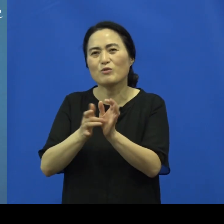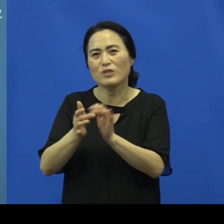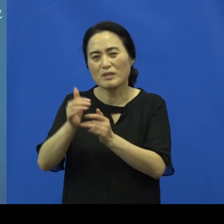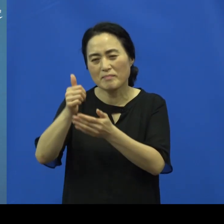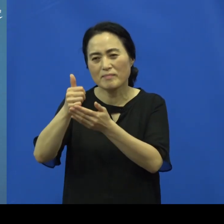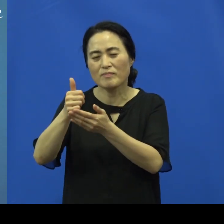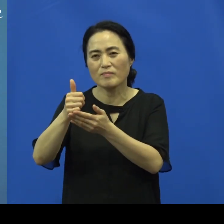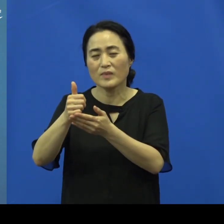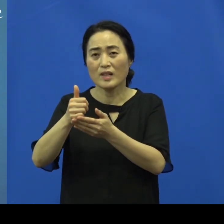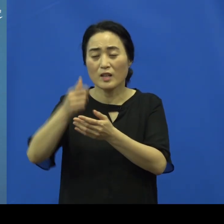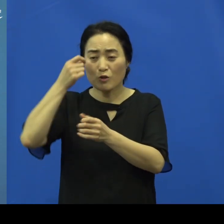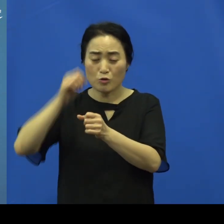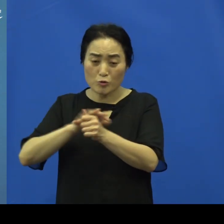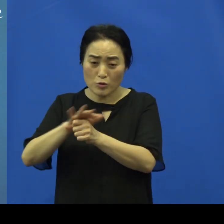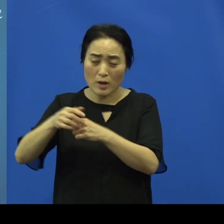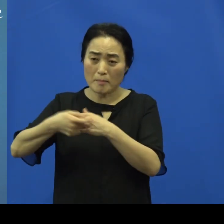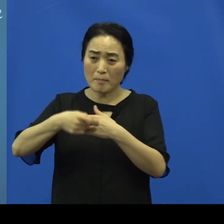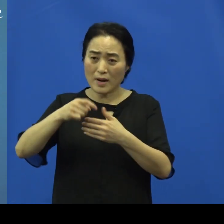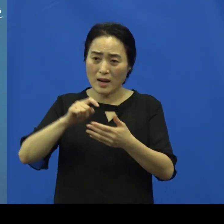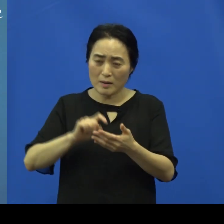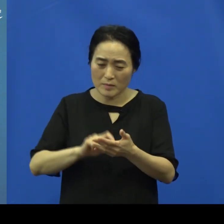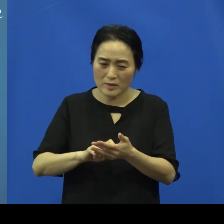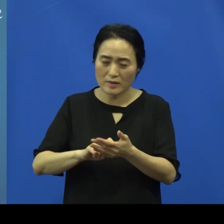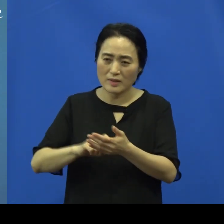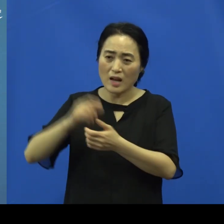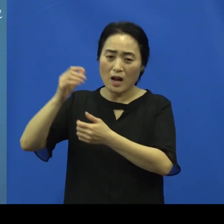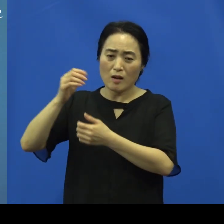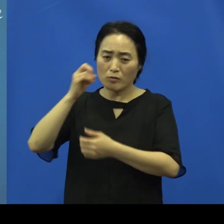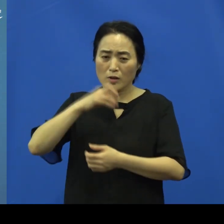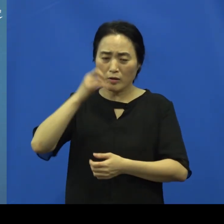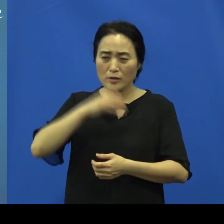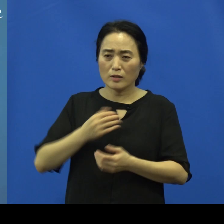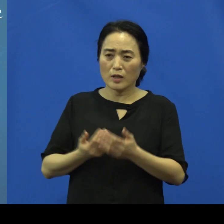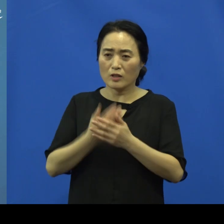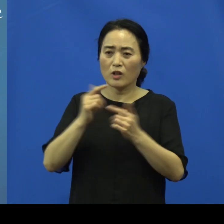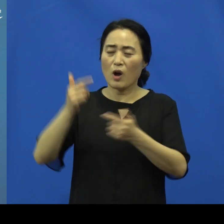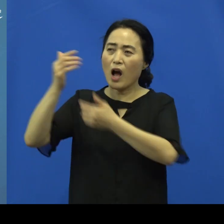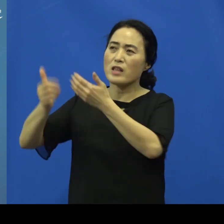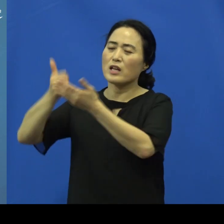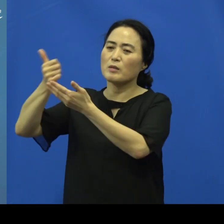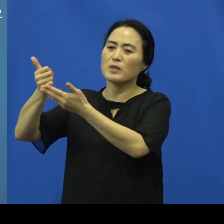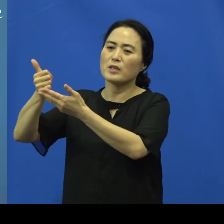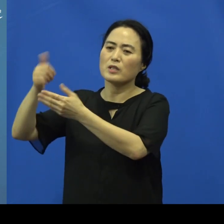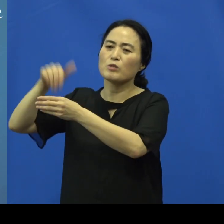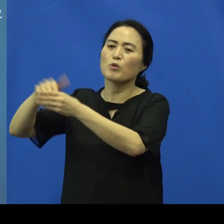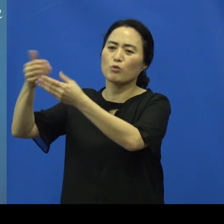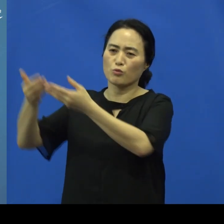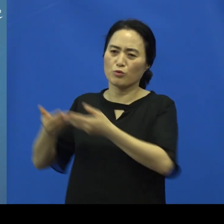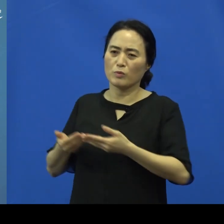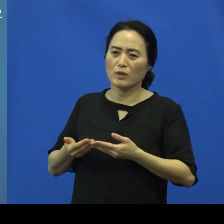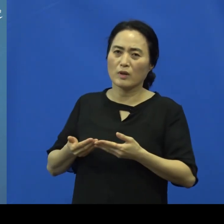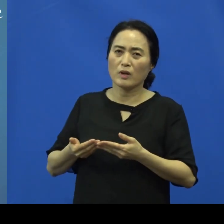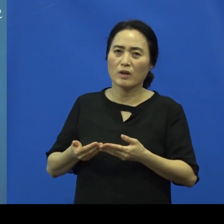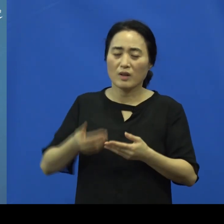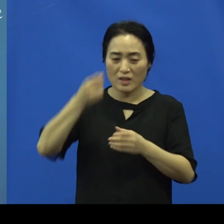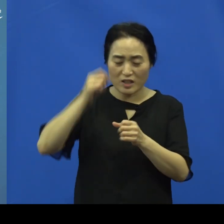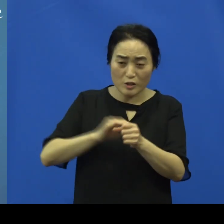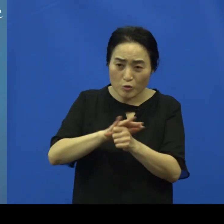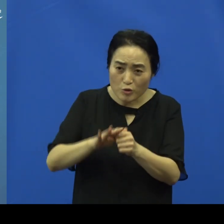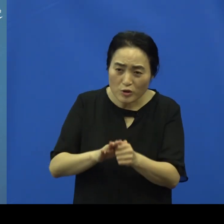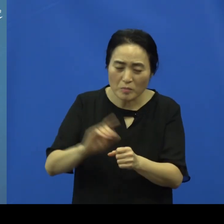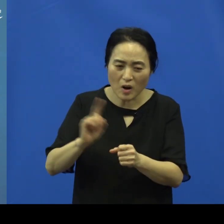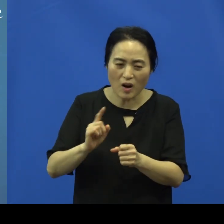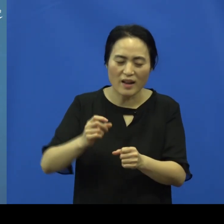않습니다. 긍휼의 마음은 하나님이 불어넣어 주시는 겁니다. 자식을 향한 어머니의 마음은 하나님이 심어주신 겁니다. 긍휼은 다시 살려내는